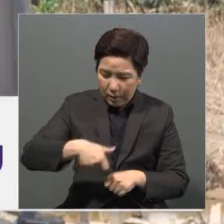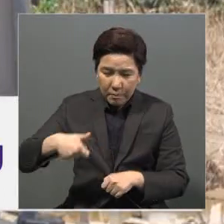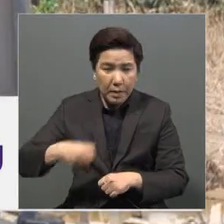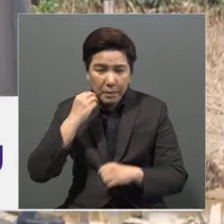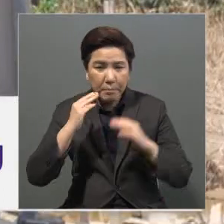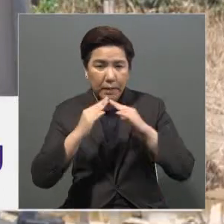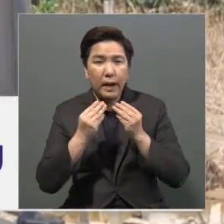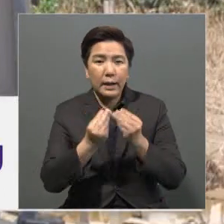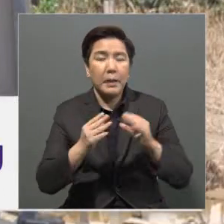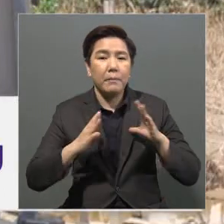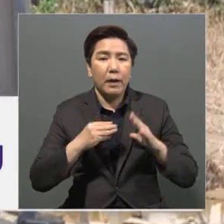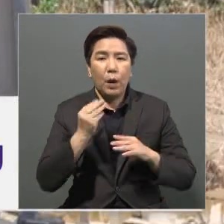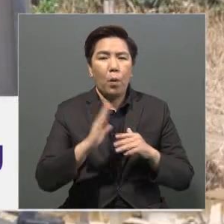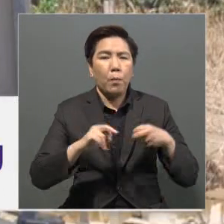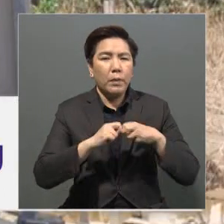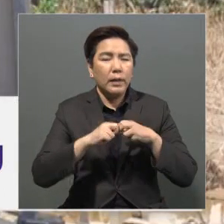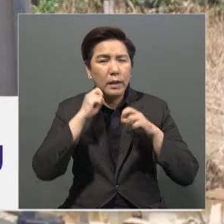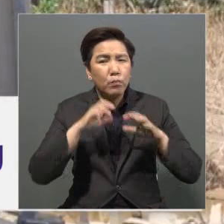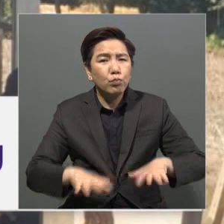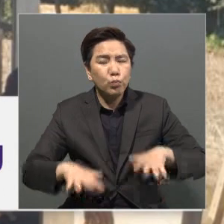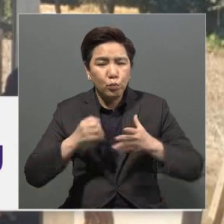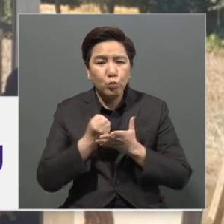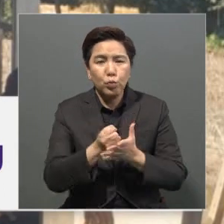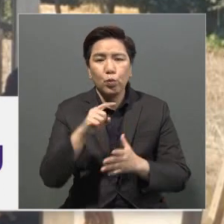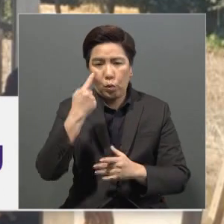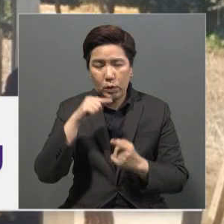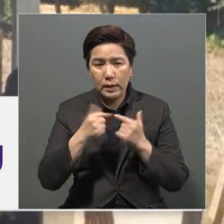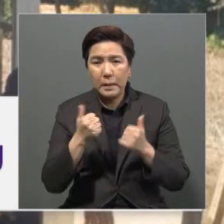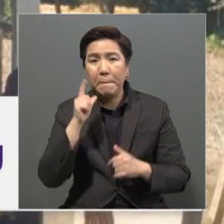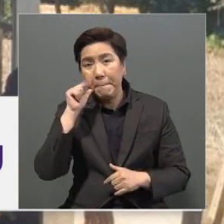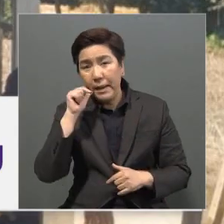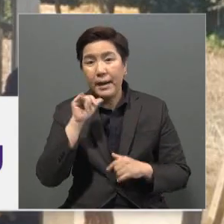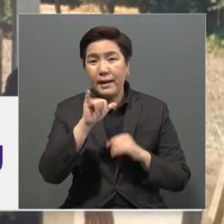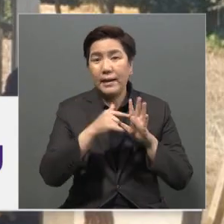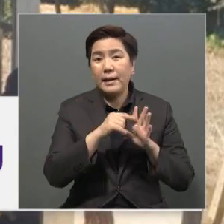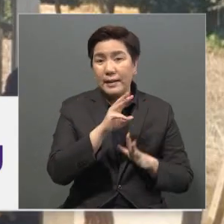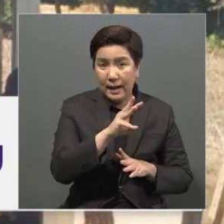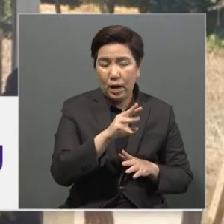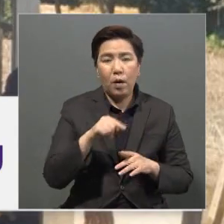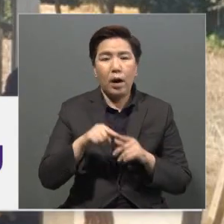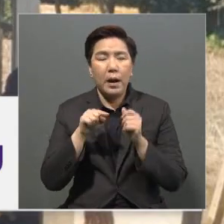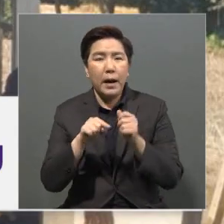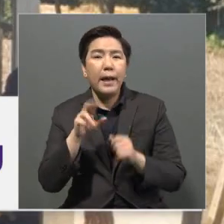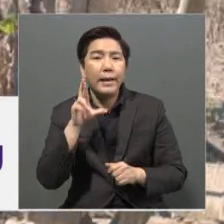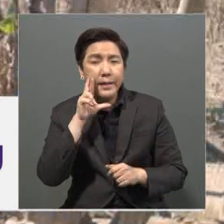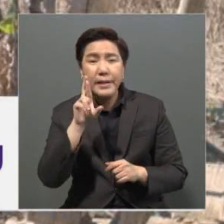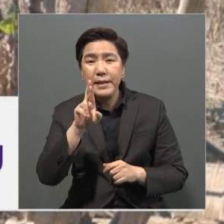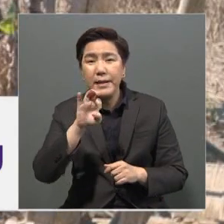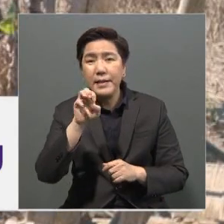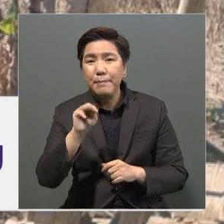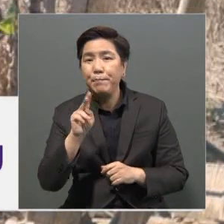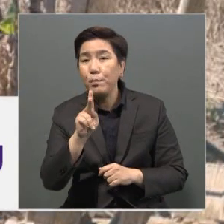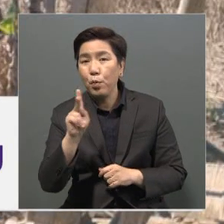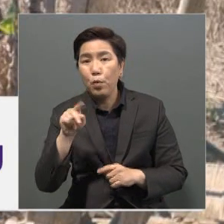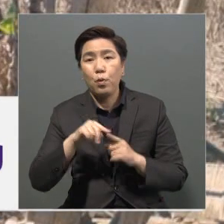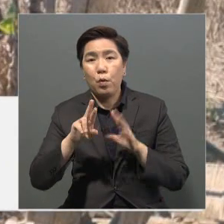สร้างบ้านพักรที่อยู่อาศัยให้กับผู้ประสบภัยน้ำท่วมในเขตพื้นที่ตำบลแม่ยาวตำบลดอยฮางและตำบลริมกกจังหวัดเชียงราย